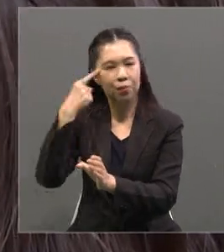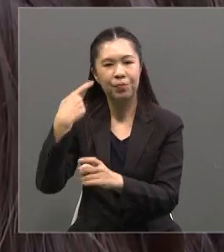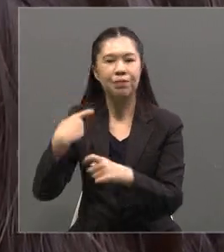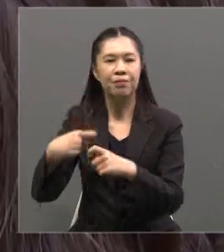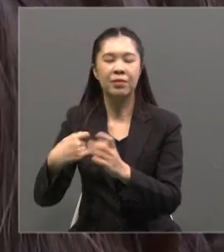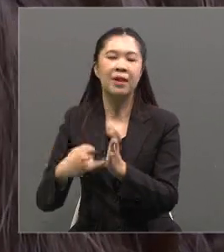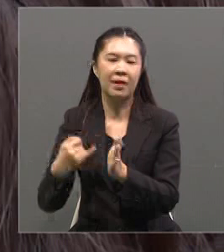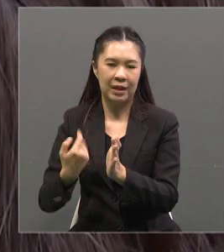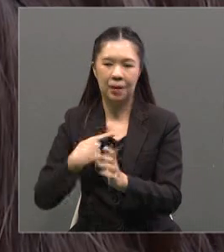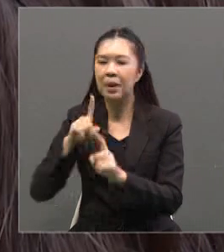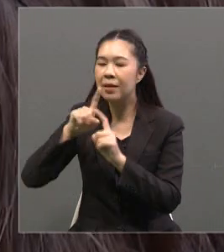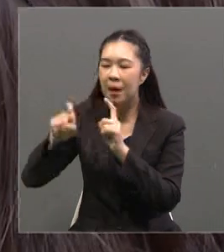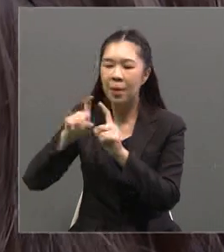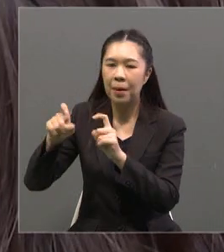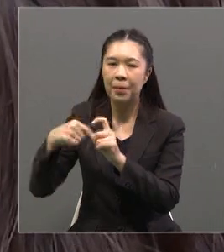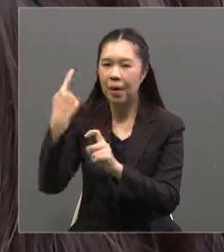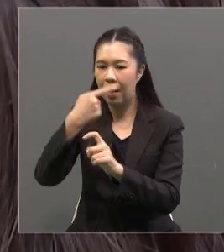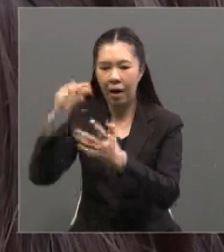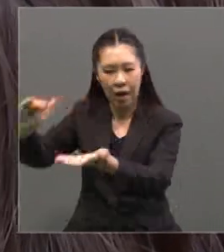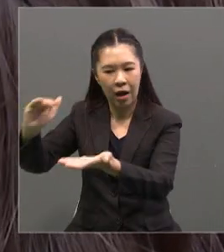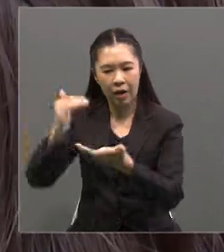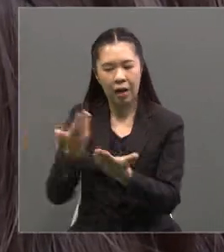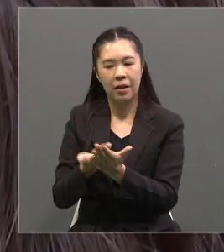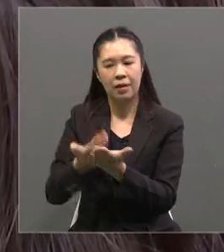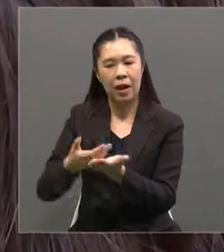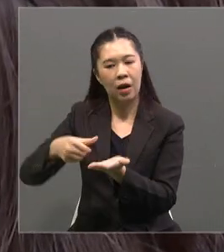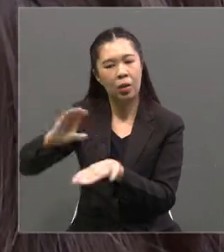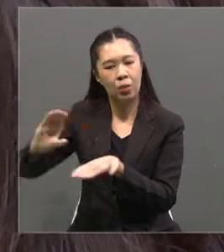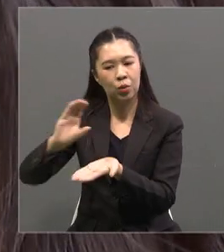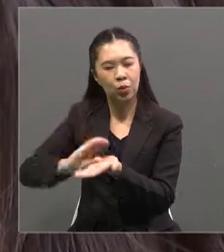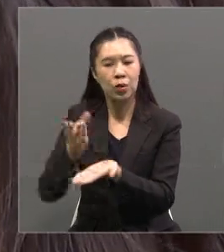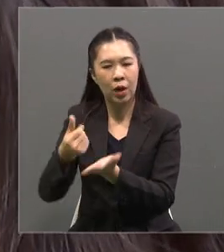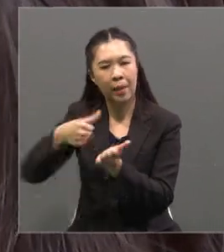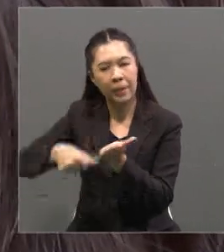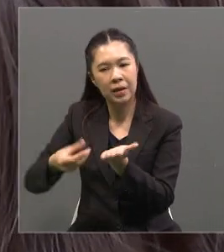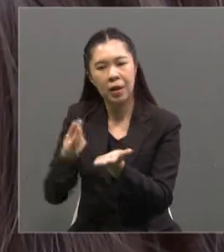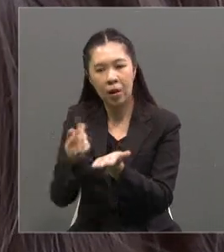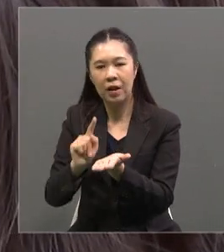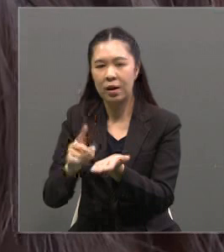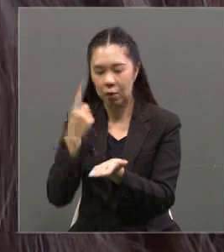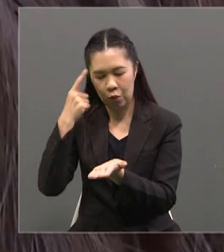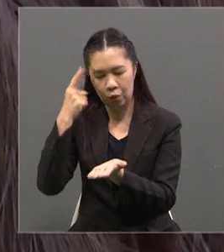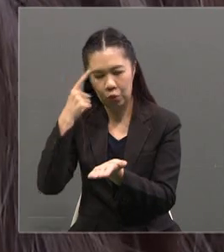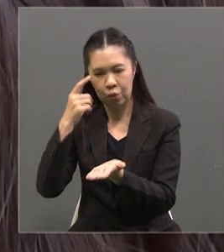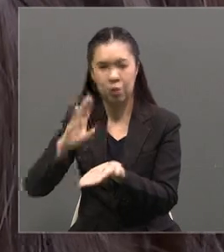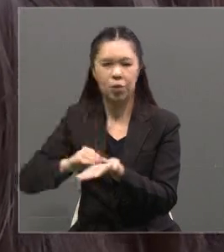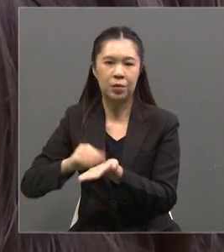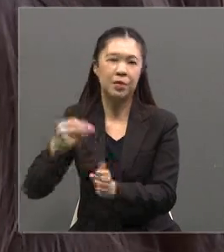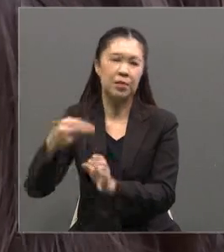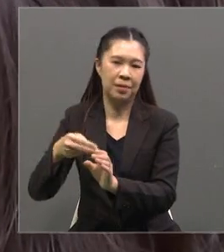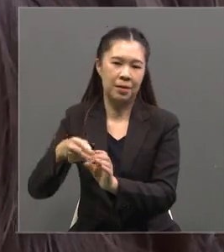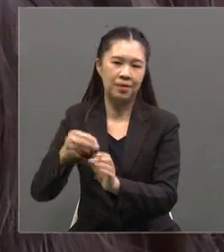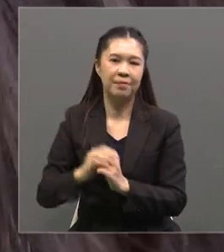สอบถามกรมศุลก็ได้ว่าเขาใครเอาอะไรเข้ามาเท่าไหร่ต้นทุนเท่าไหร่ภาษีเท่าไหร่นะแค่นี้ก็รู้หรือน้อยก็รู้ต้นทุนเรื่องน้ำมันแล้ว